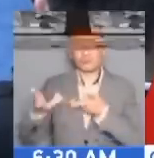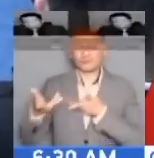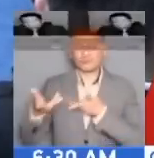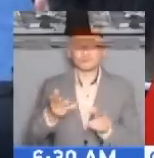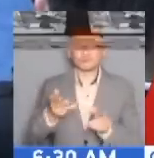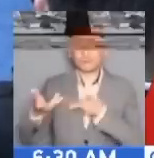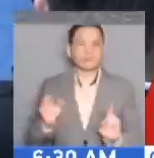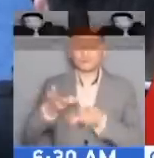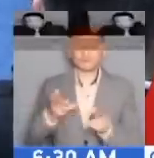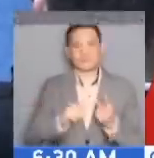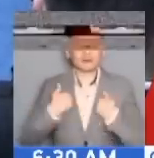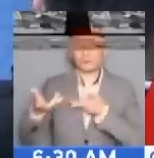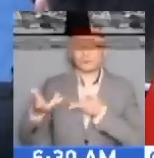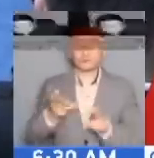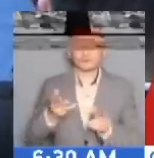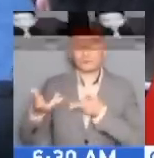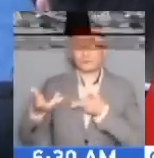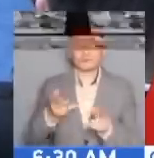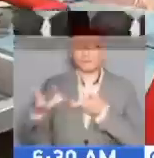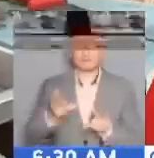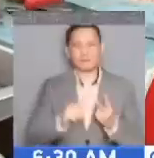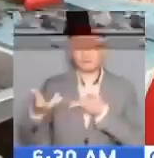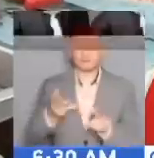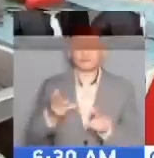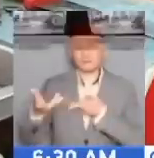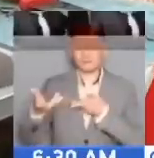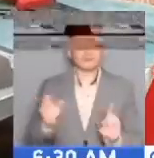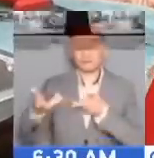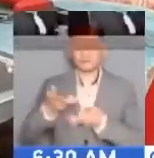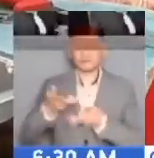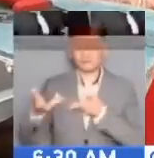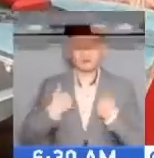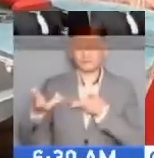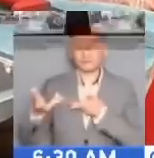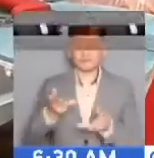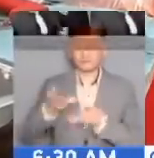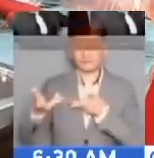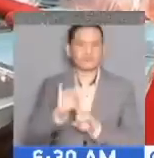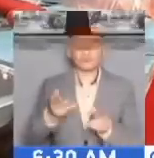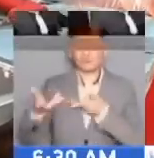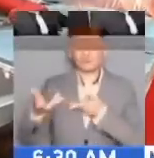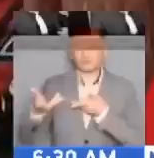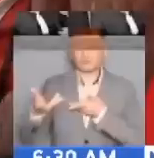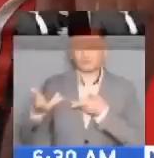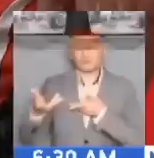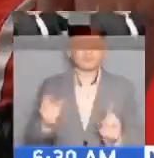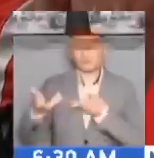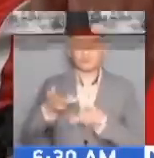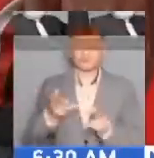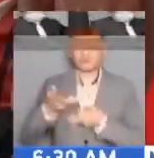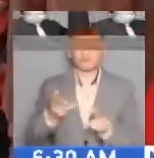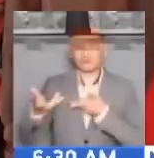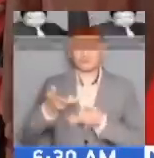tila importation daw ang tanging solusyon sa kakulangan ng supply at taas presyo ng pagkain. Pino na rin ng Senado ang hindi nagtutugma